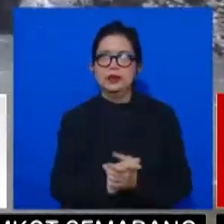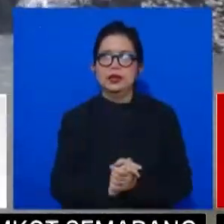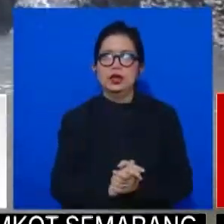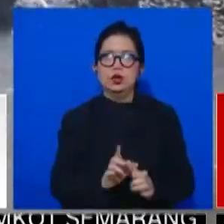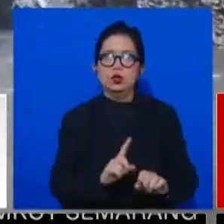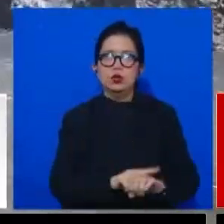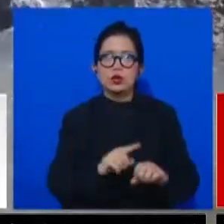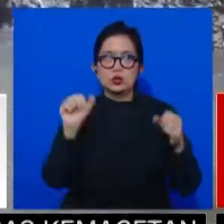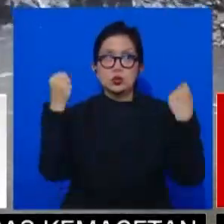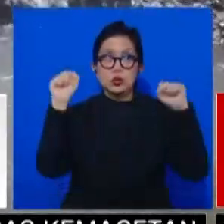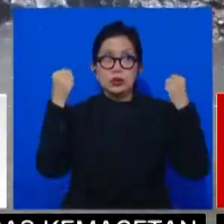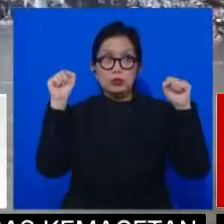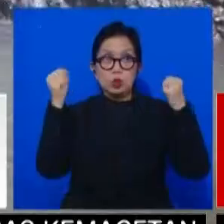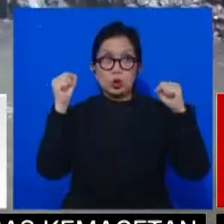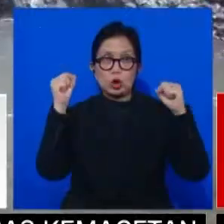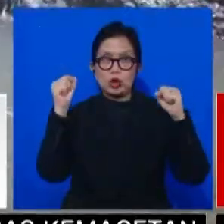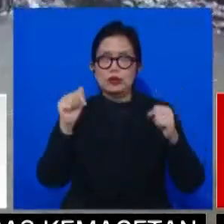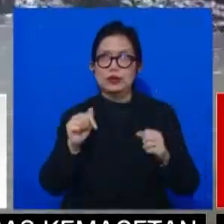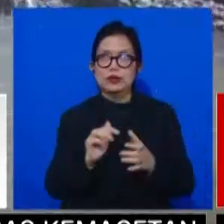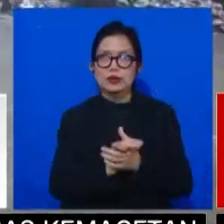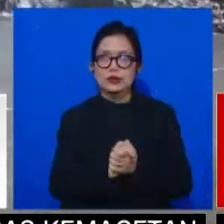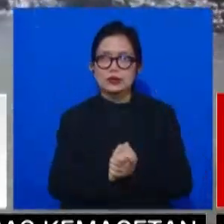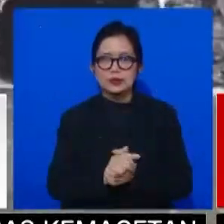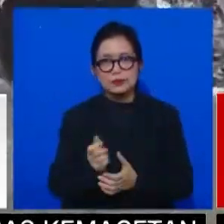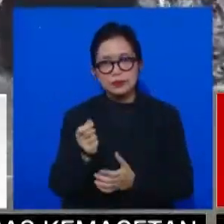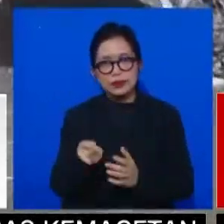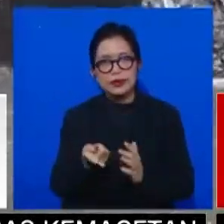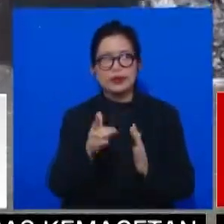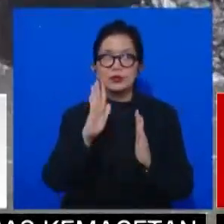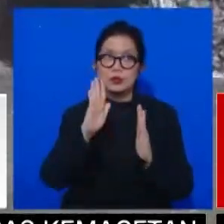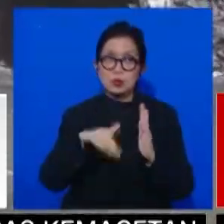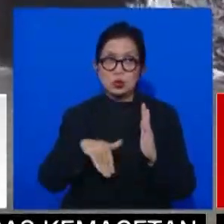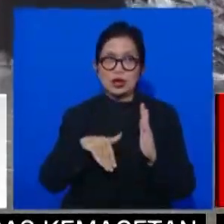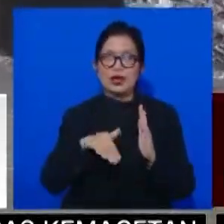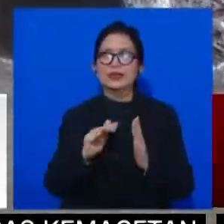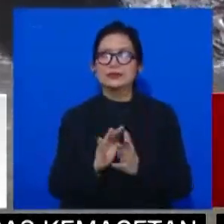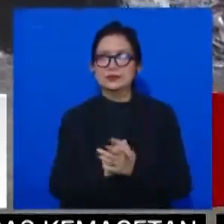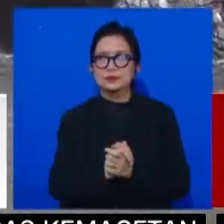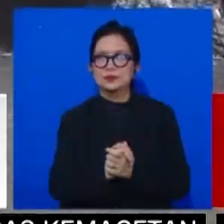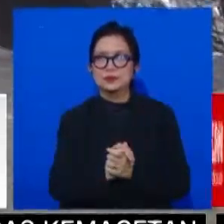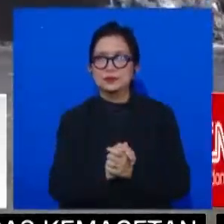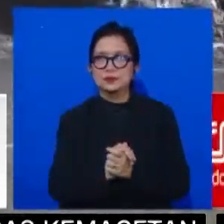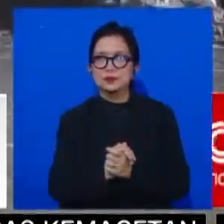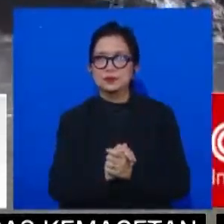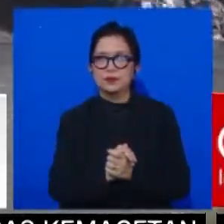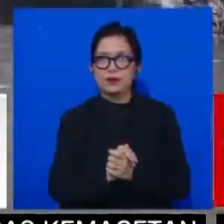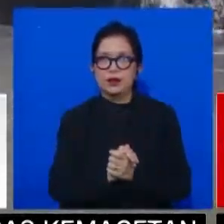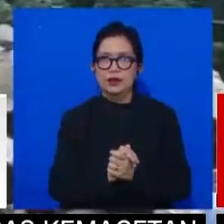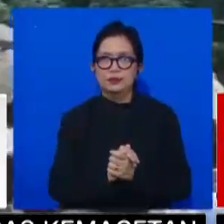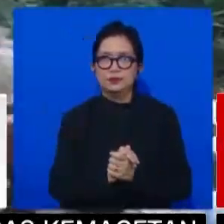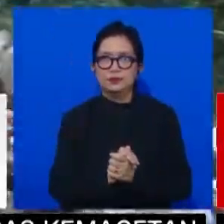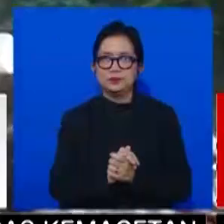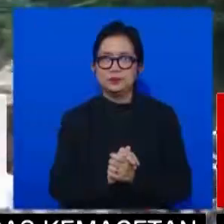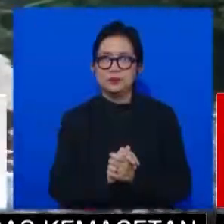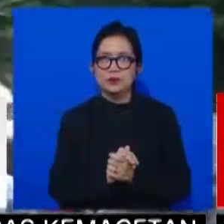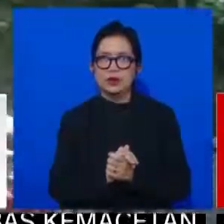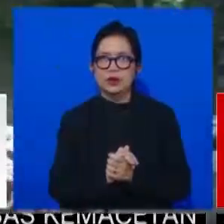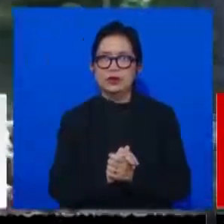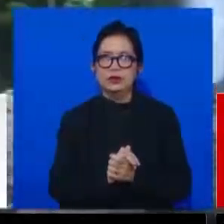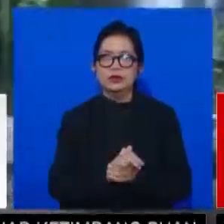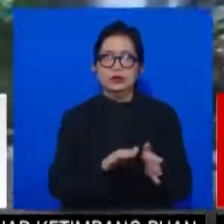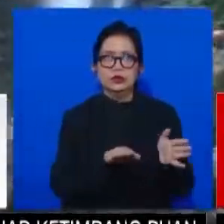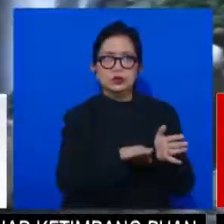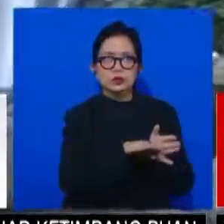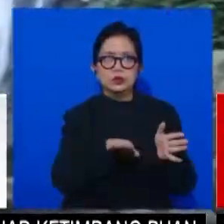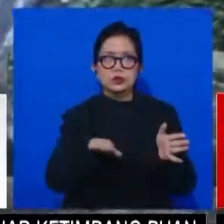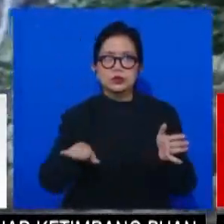akhir pekan ini, tak perlu merogoh kocek terlalu dalam untuk bisa berwisata di air terjun ini. Pengunjung hanya dikenakan tarif parkir kendaraan